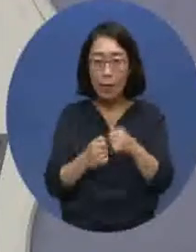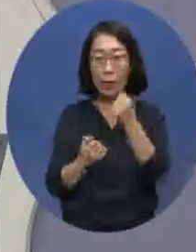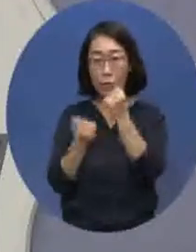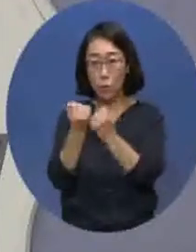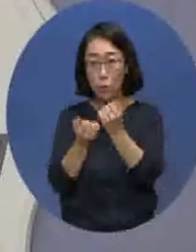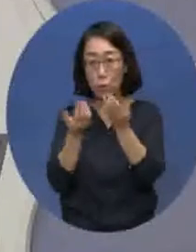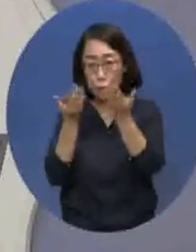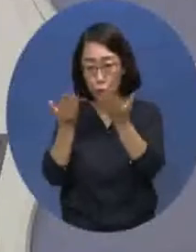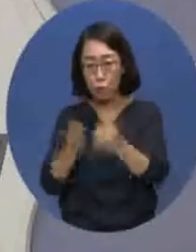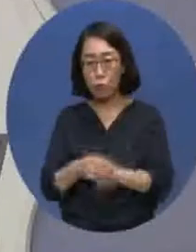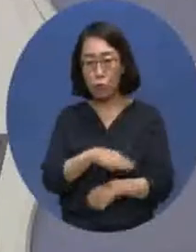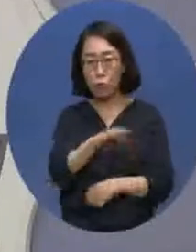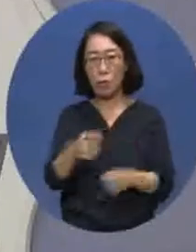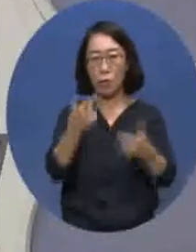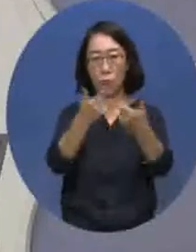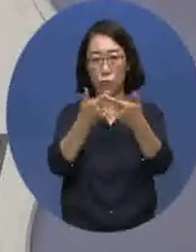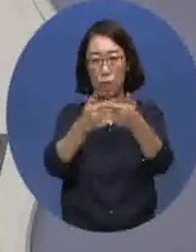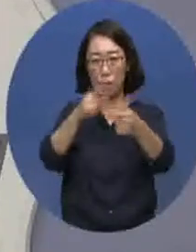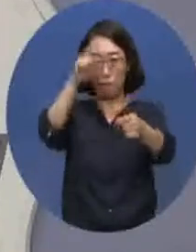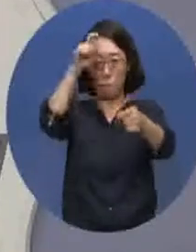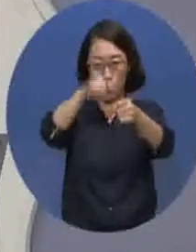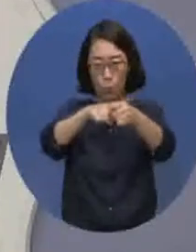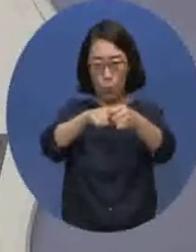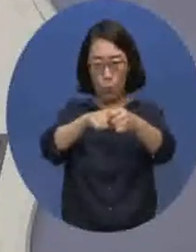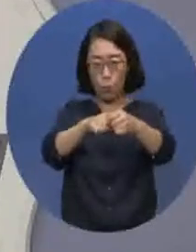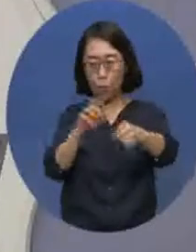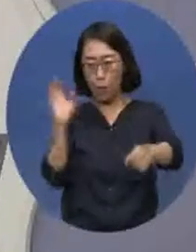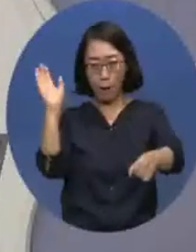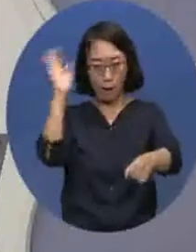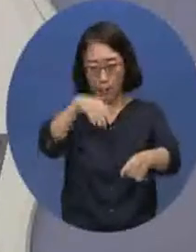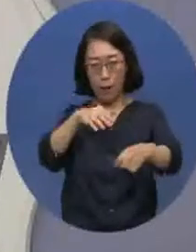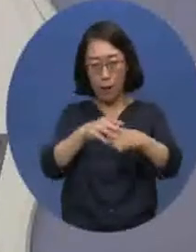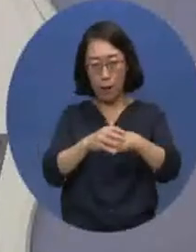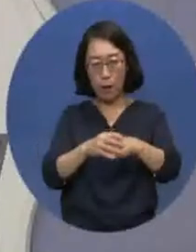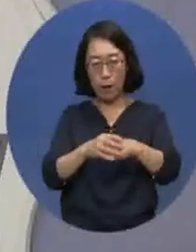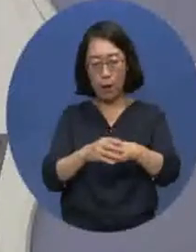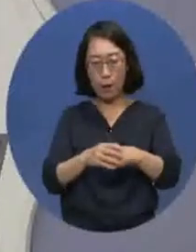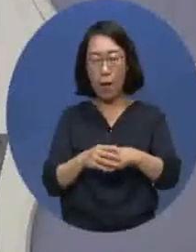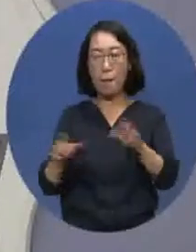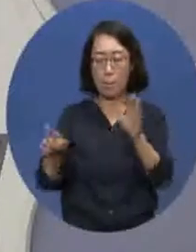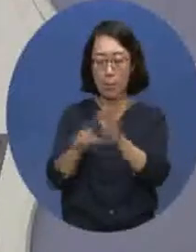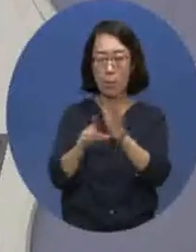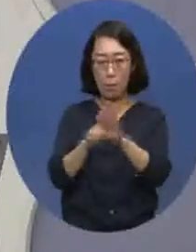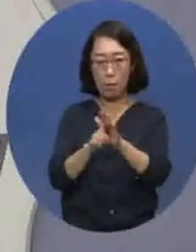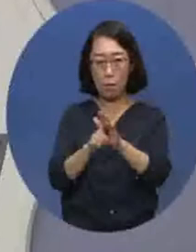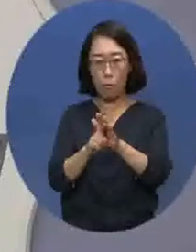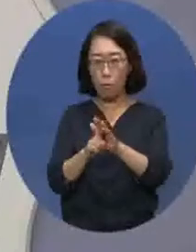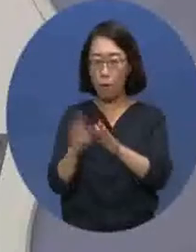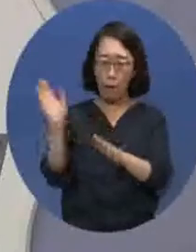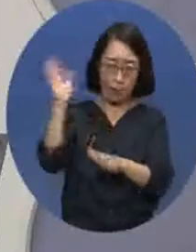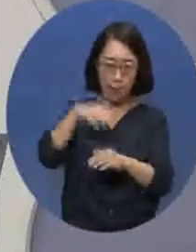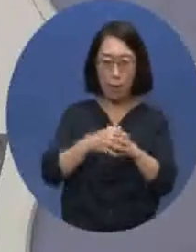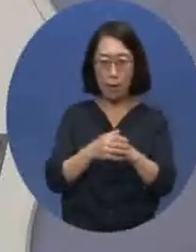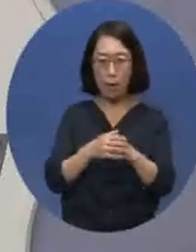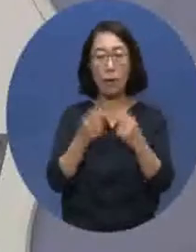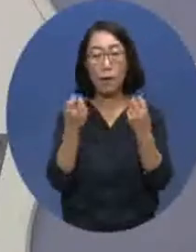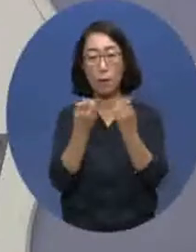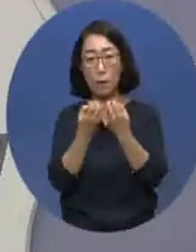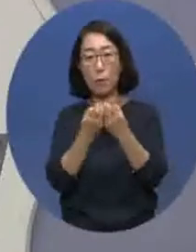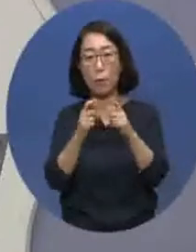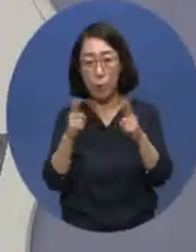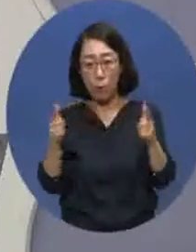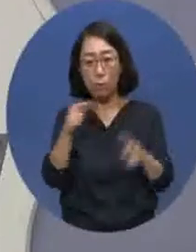우리는 부산으로 무조건 여러분들을 안전하게 보시고 갈겁니다 믿고 따라와 주세요 방법은 여러 가지가 있을